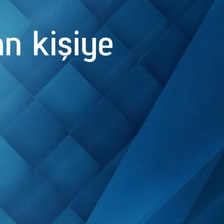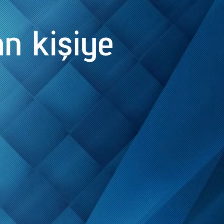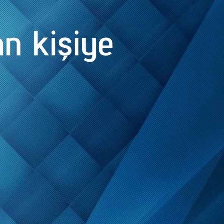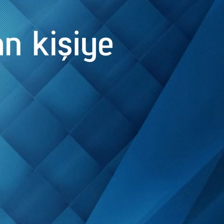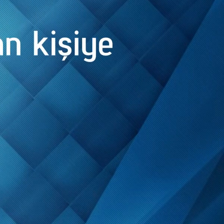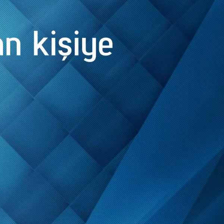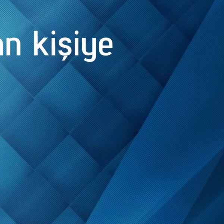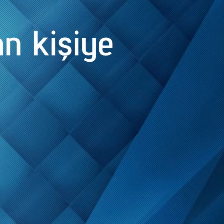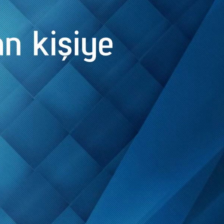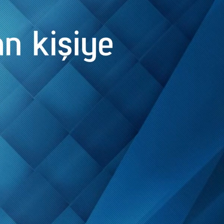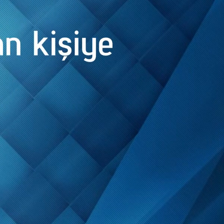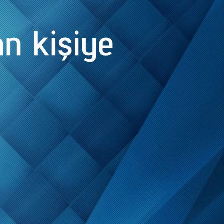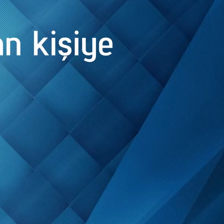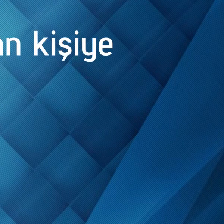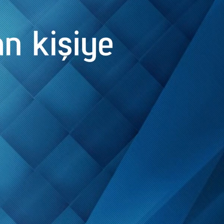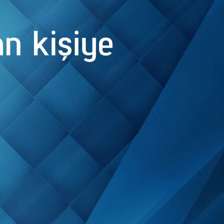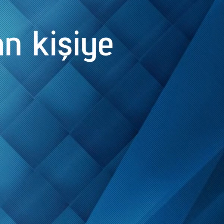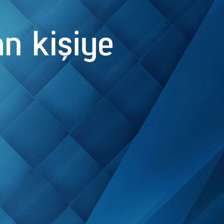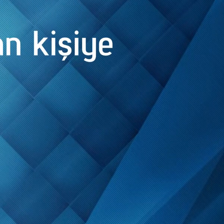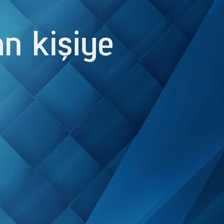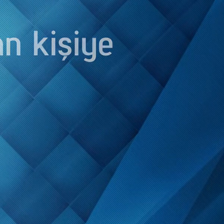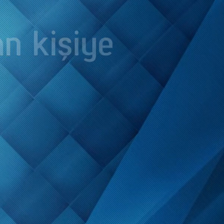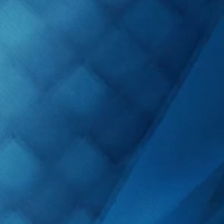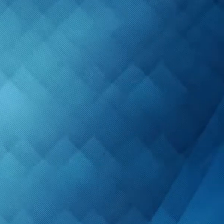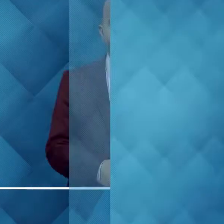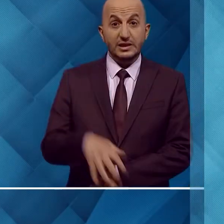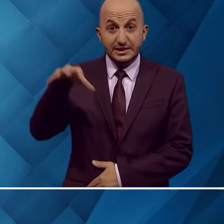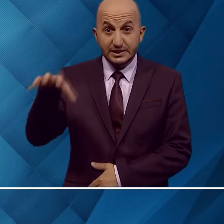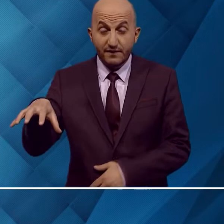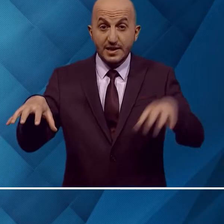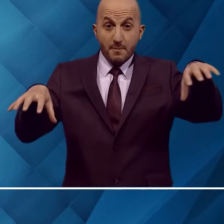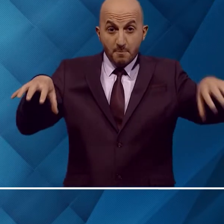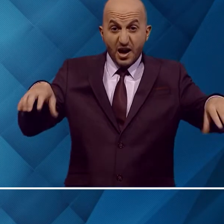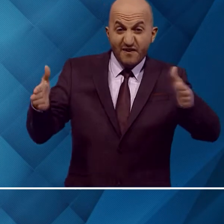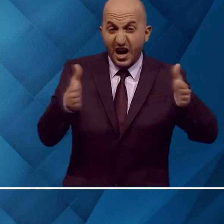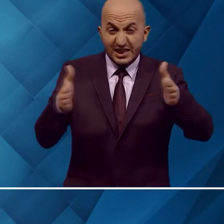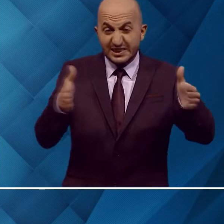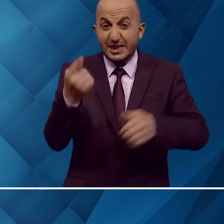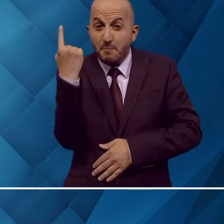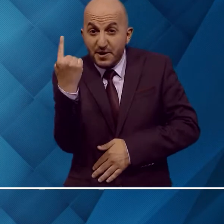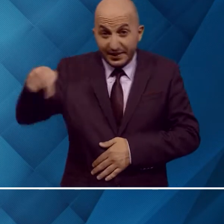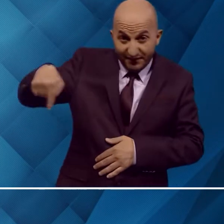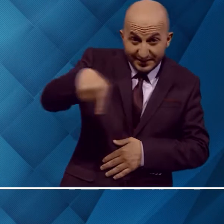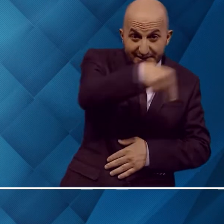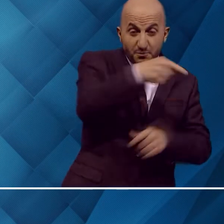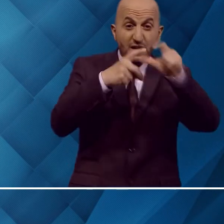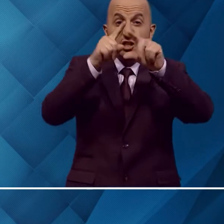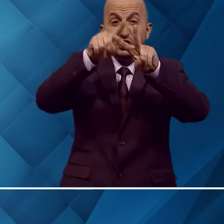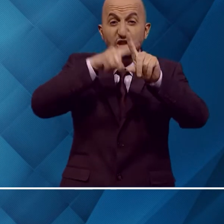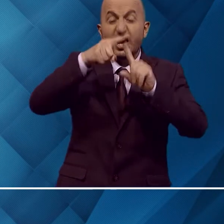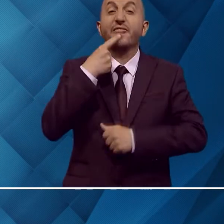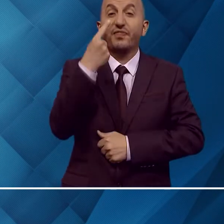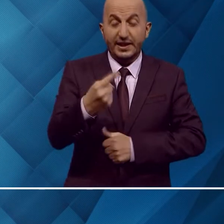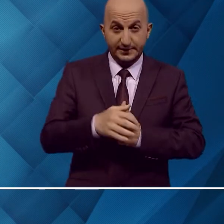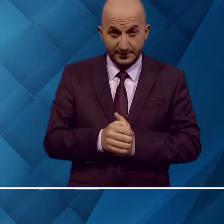Sayın şartlarını eksik yapan kişiye ne gerekir? Safa ile Merve arasında bir defa gitmeye şart